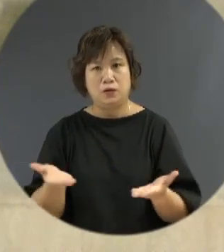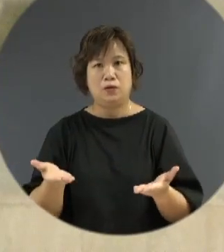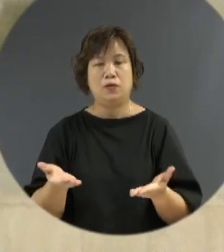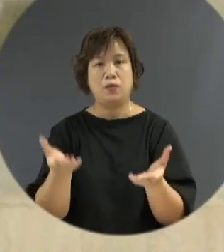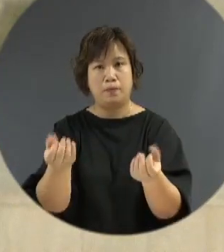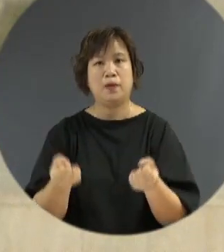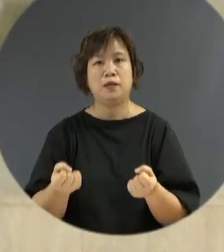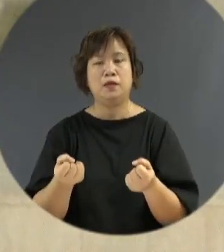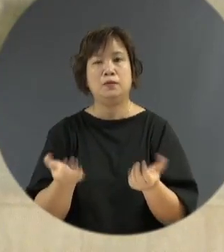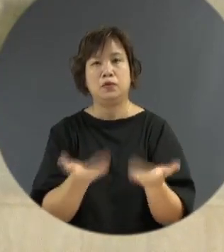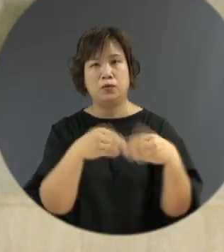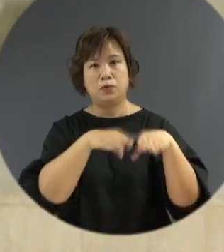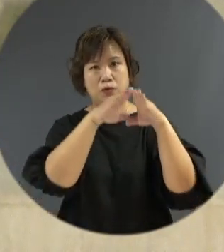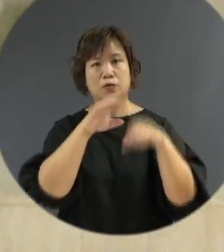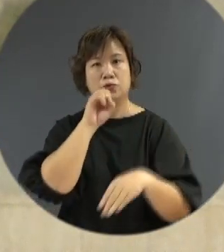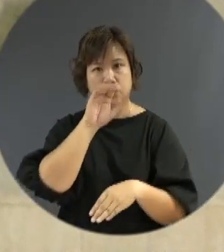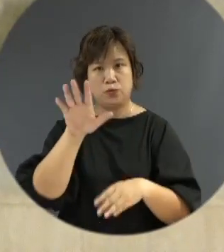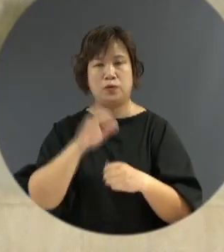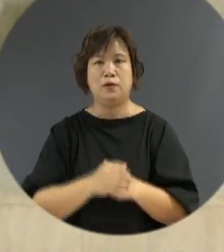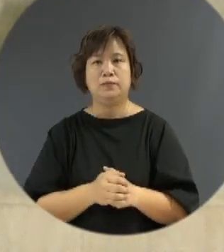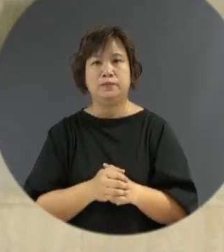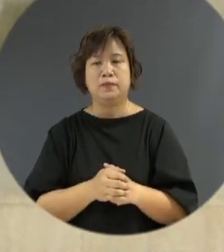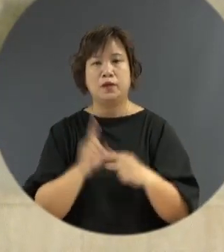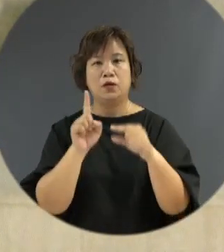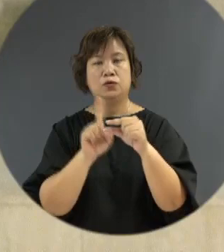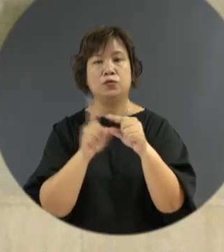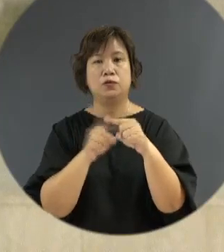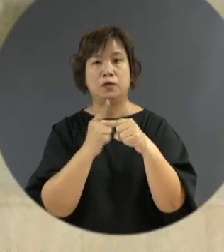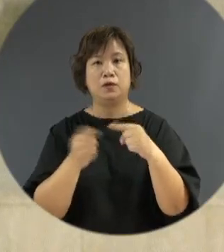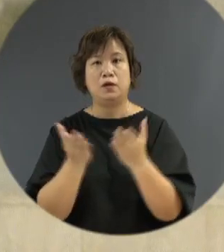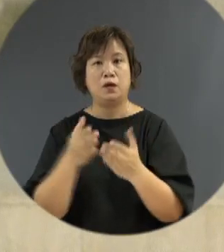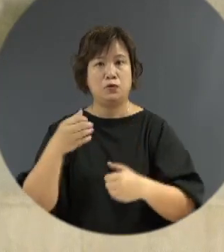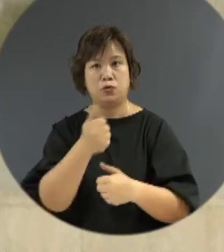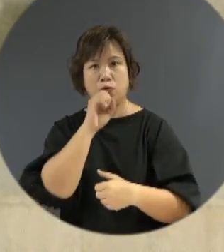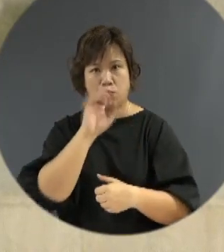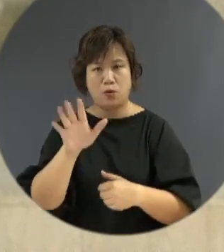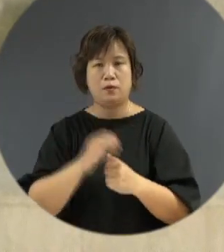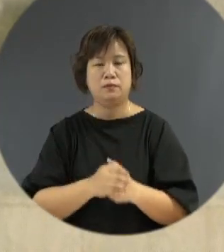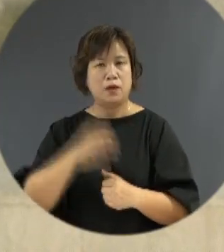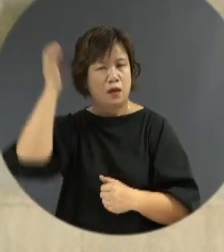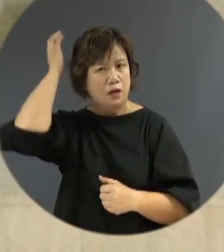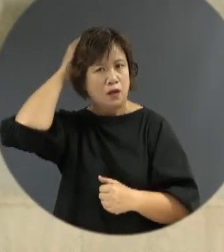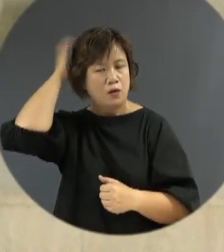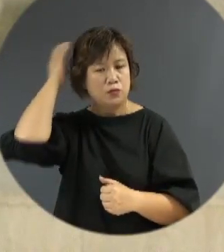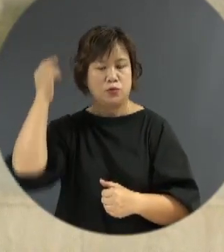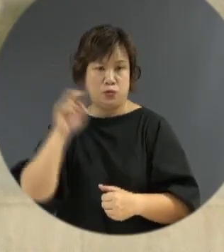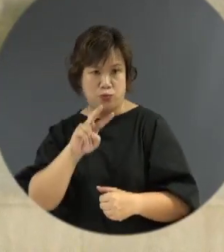话。沈校长指出，由教宗方济各身上，